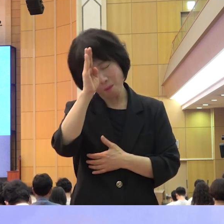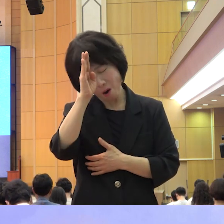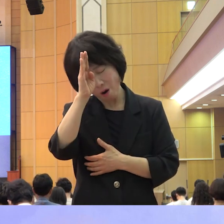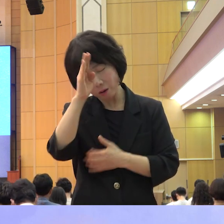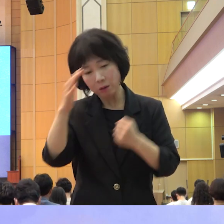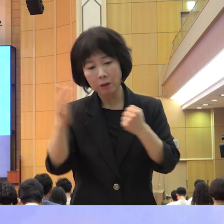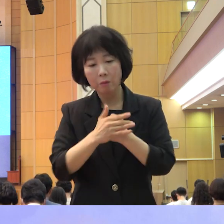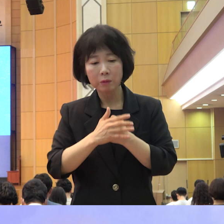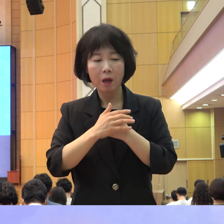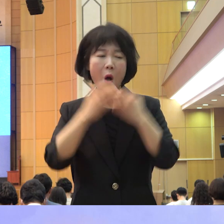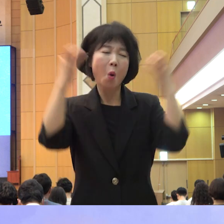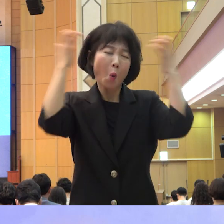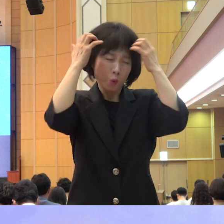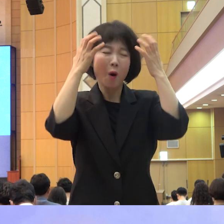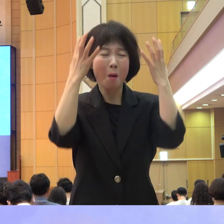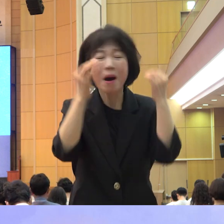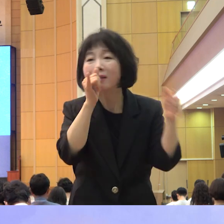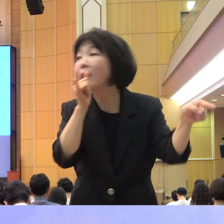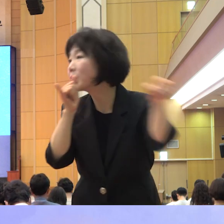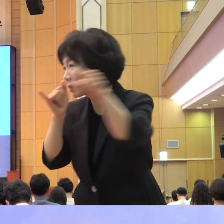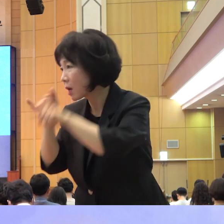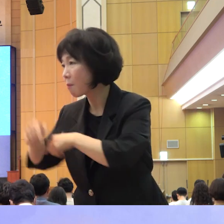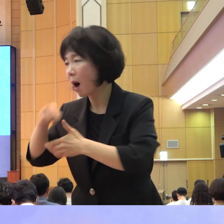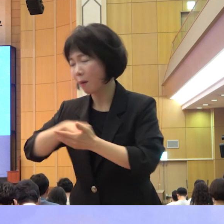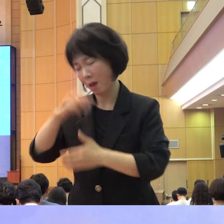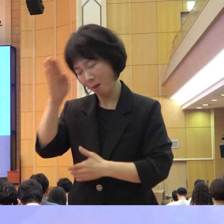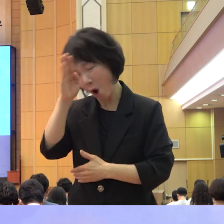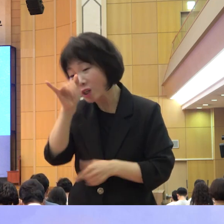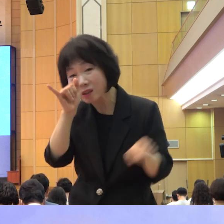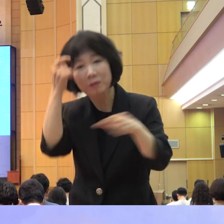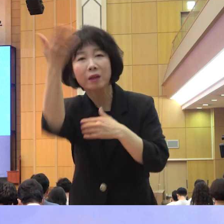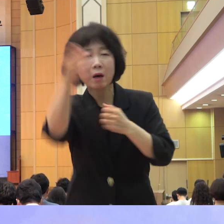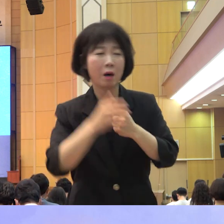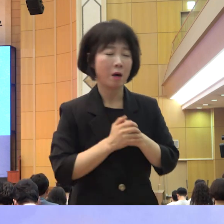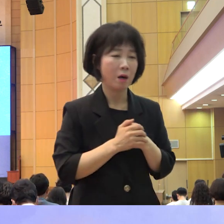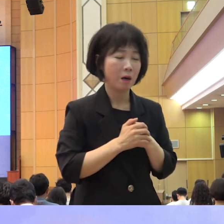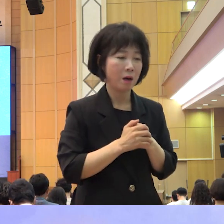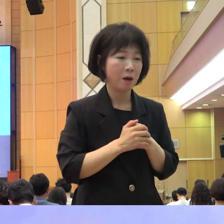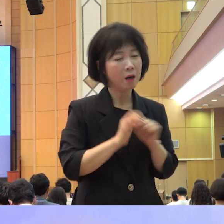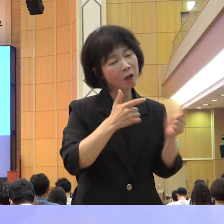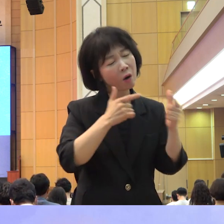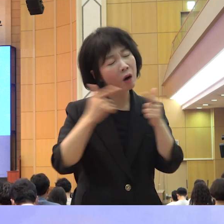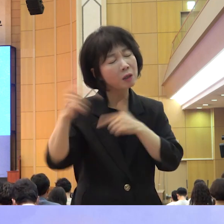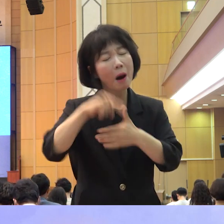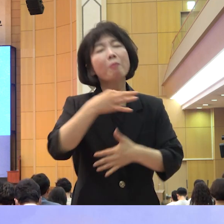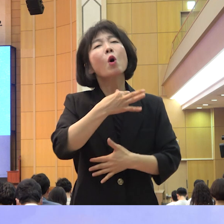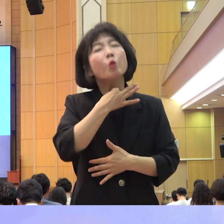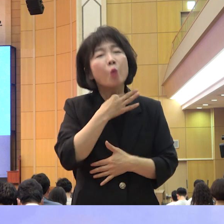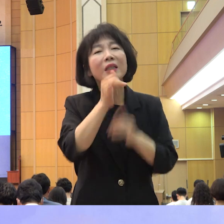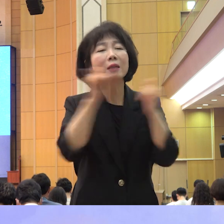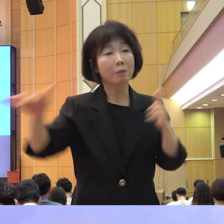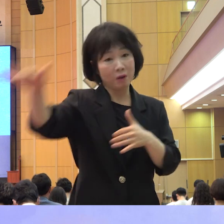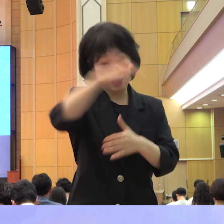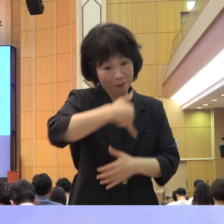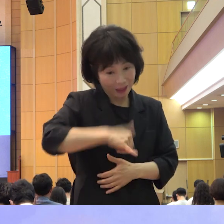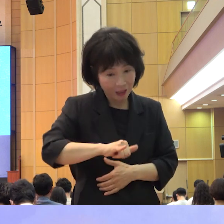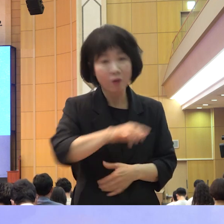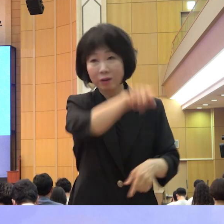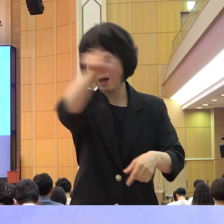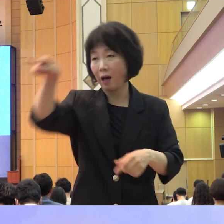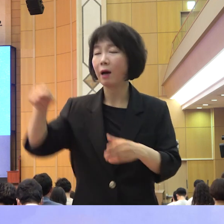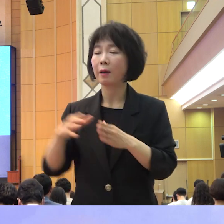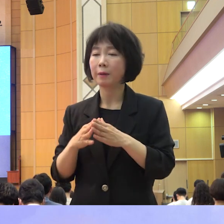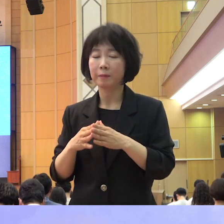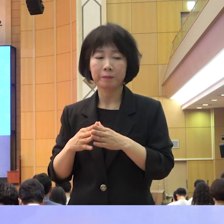질병이 찾아오고 마음의 병이 찾아오고 여러 가지 소원이 있는 주님의 자녀들이